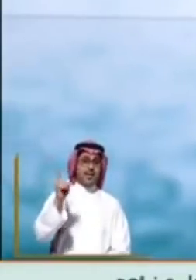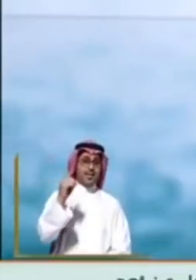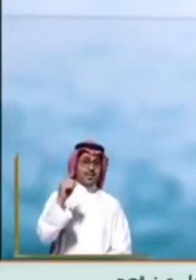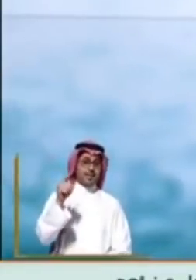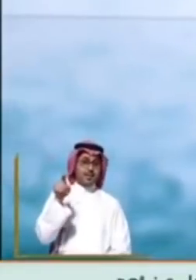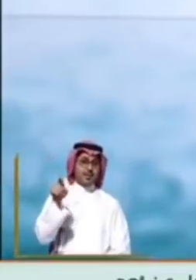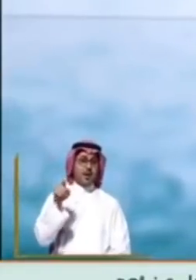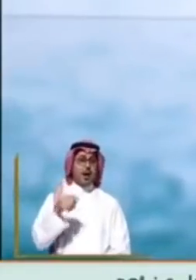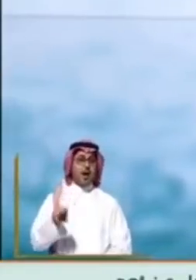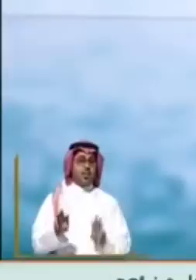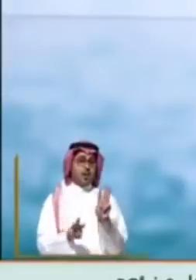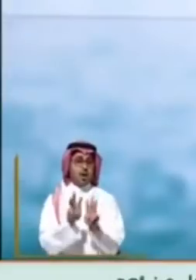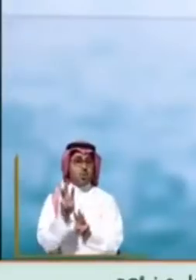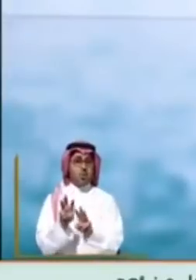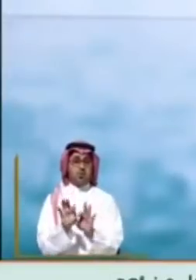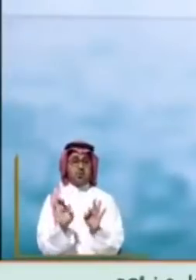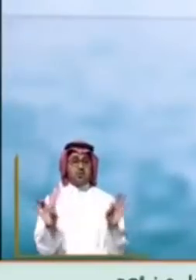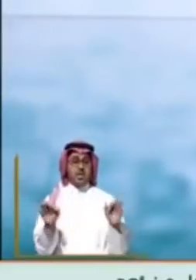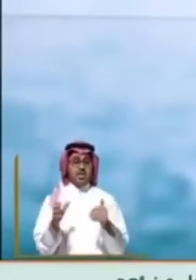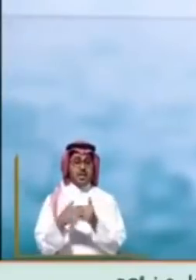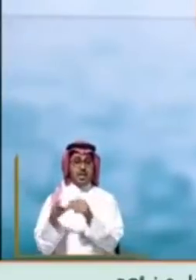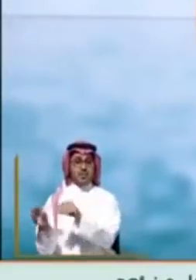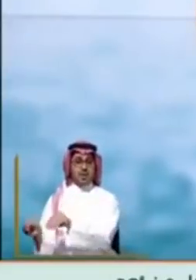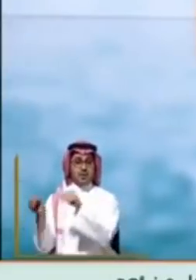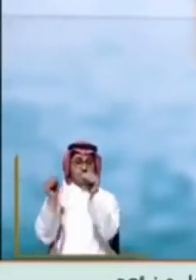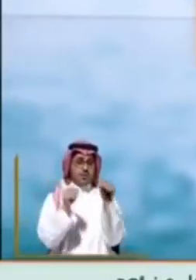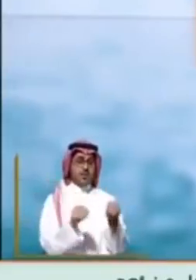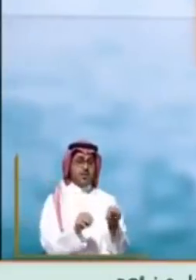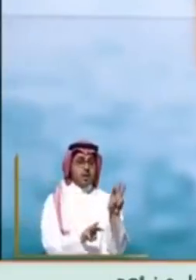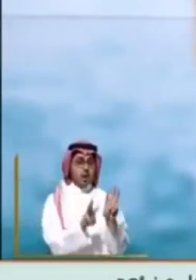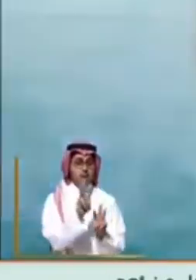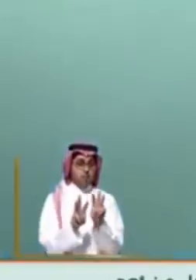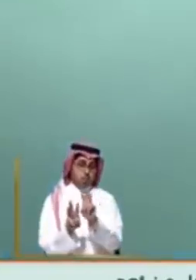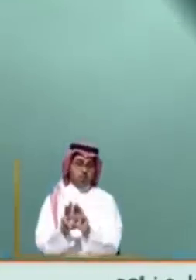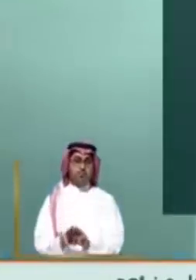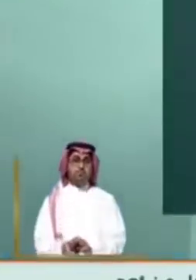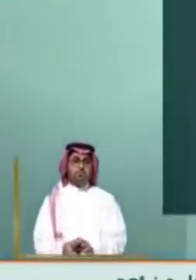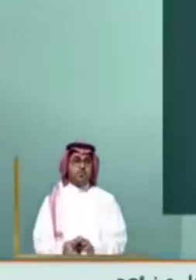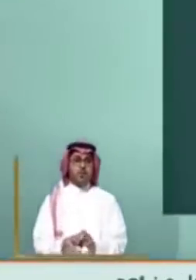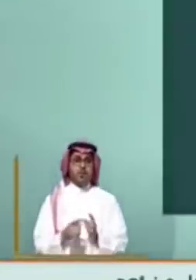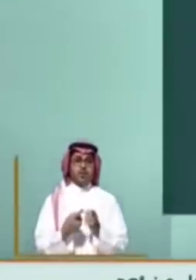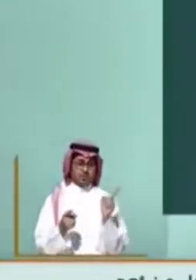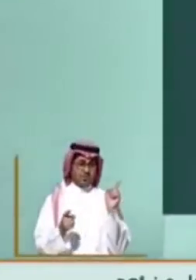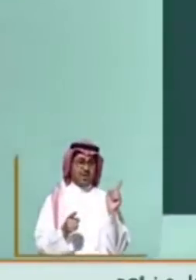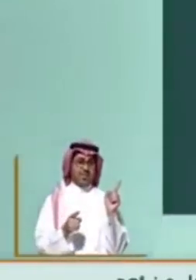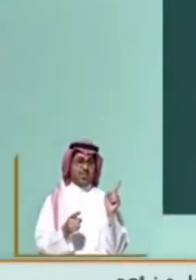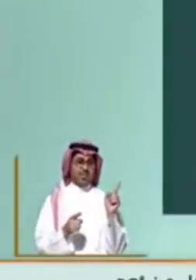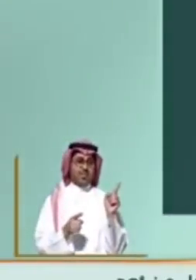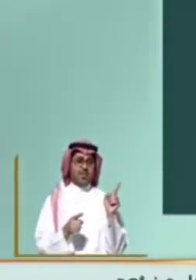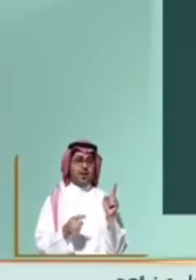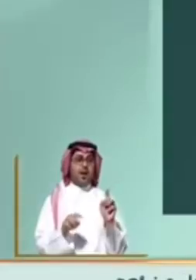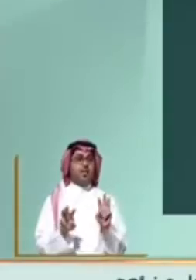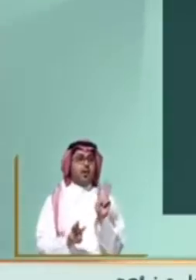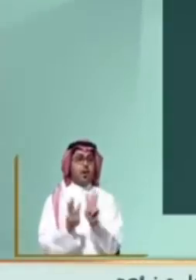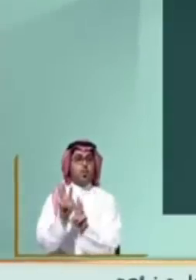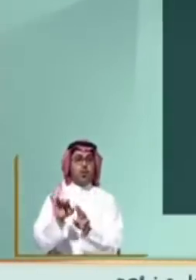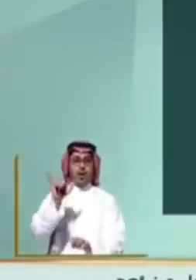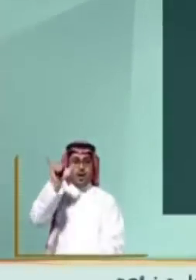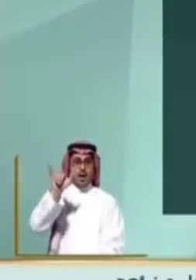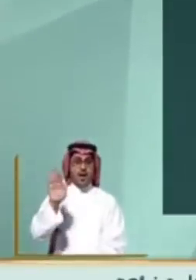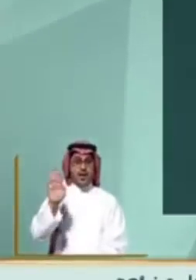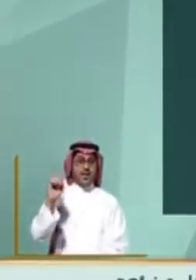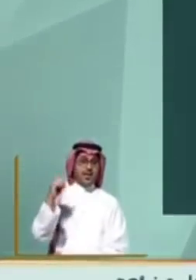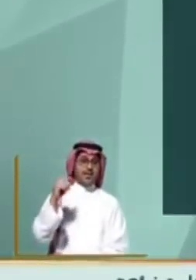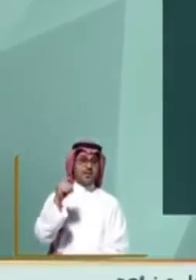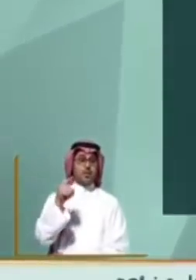الحكومي كانت جاهزة لنقل خدماتها للأسلوب الرقمي، مبينا أن إجمالية تبادل المعلومات إلكترونيا بين الجهات